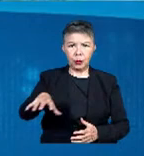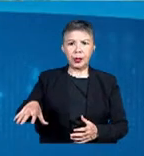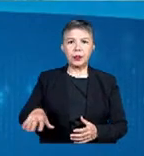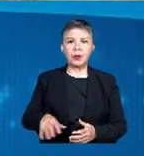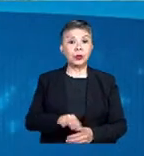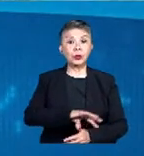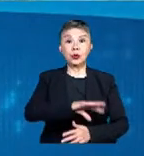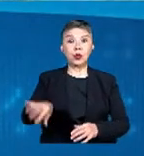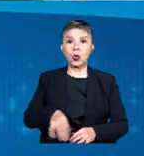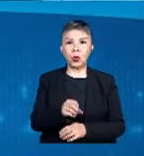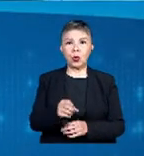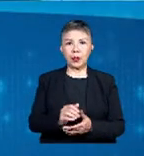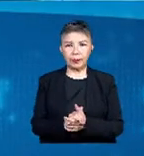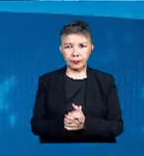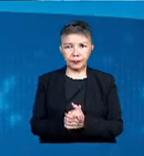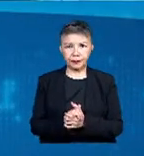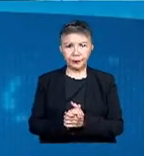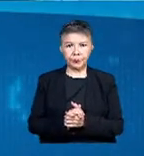wilayah Kota Jayapura.